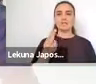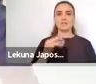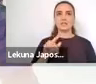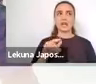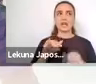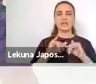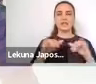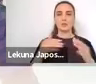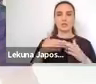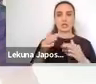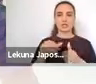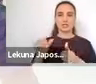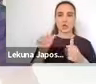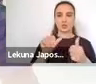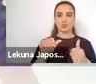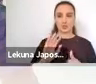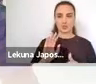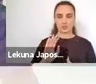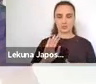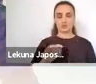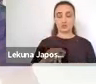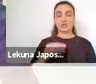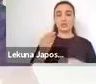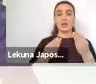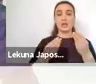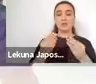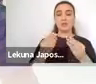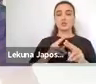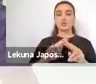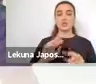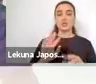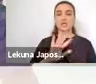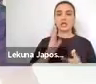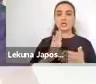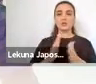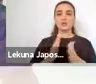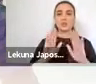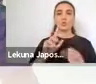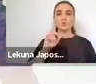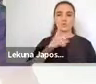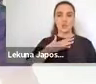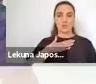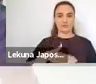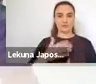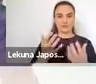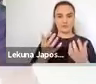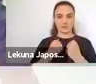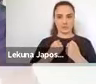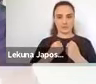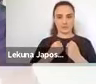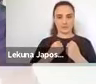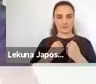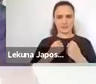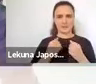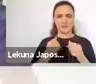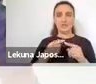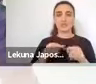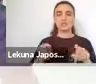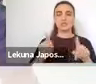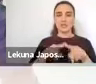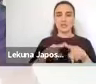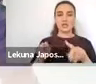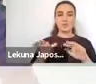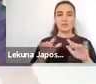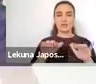განვითარებაში. შესაბამისად, თამაში ეს არ არის მხოლოდ სიამოვნების მომტანი, ეს არის ისეთი